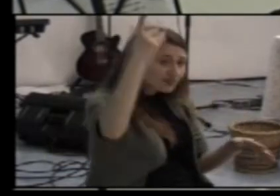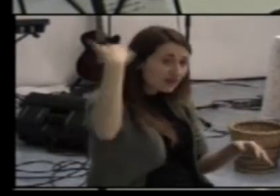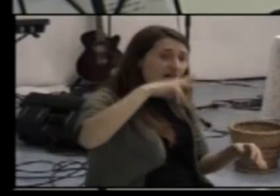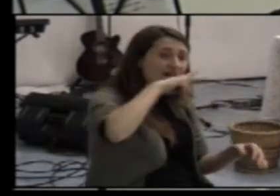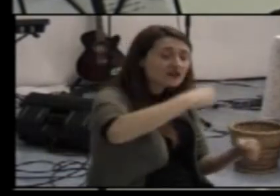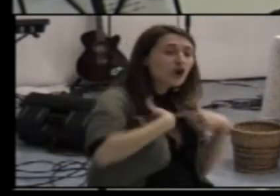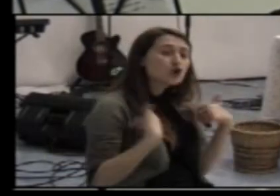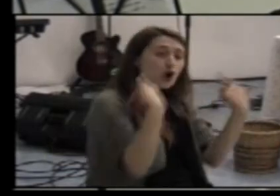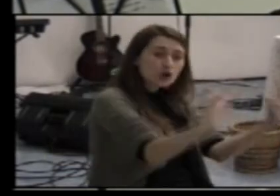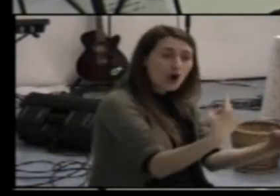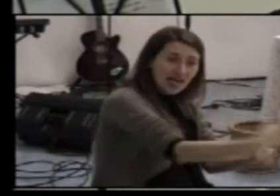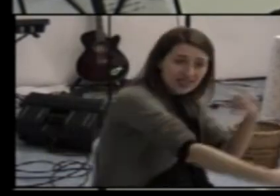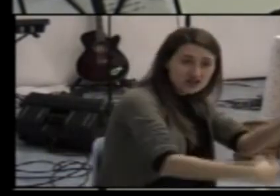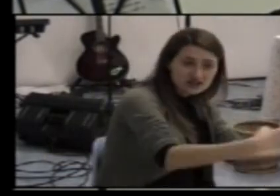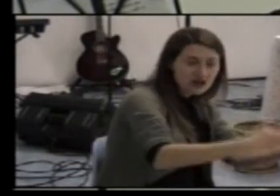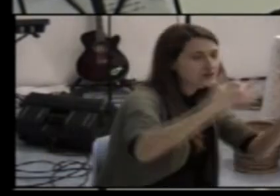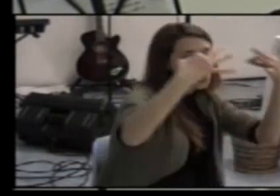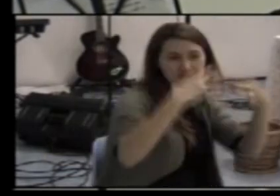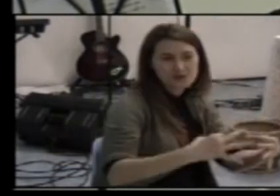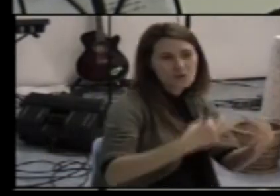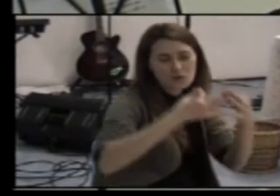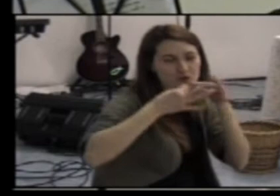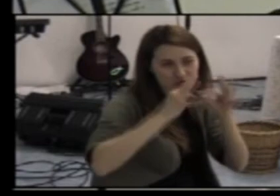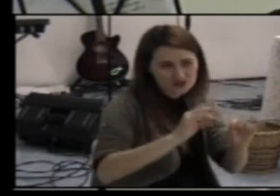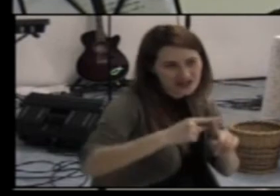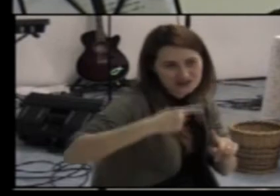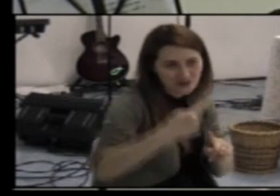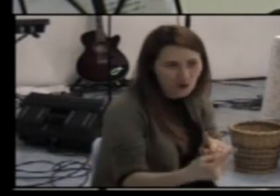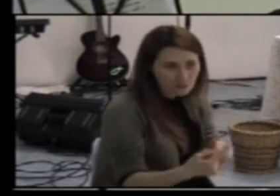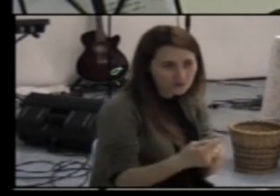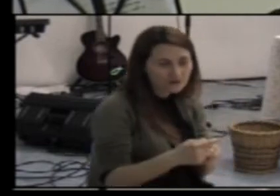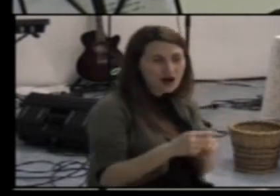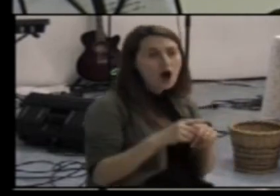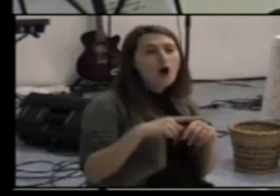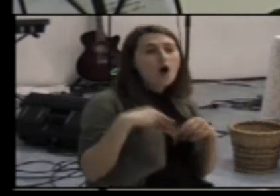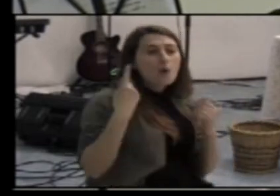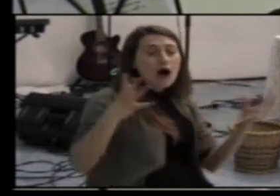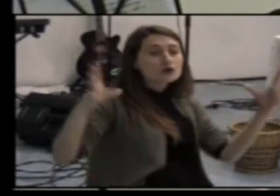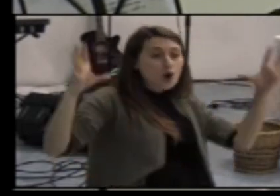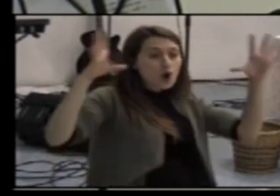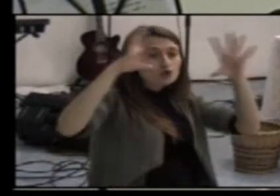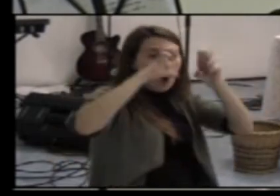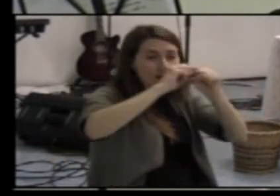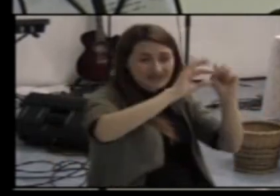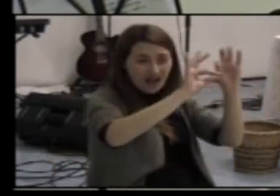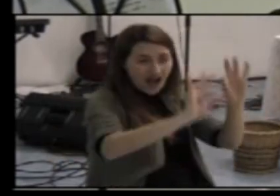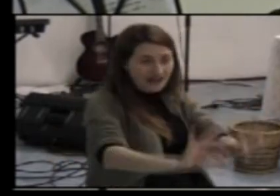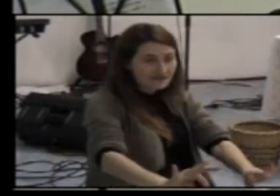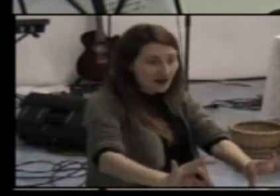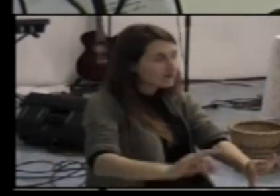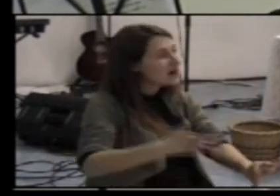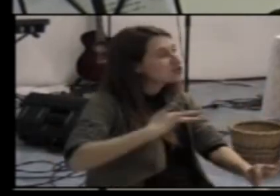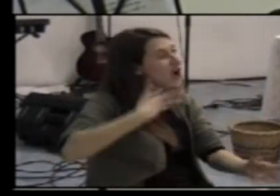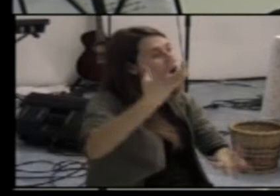E l'altra cosa meravigliosa, qual è? È scritto che quando le tenebre sono scese, c'è stata questa